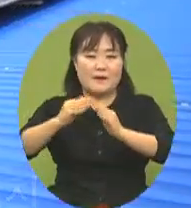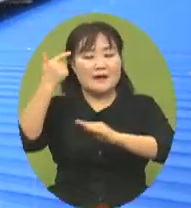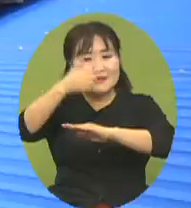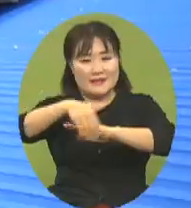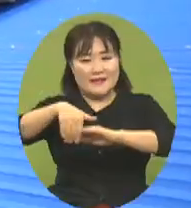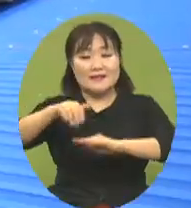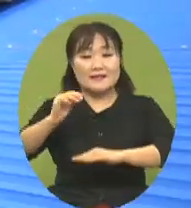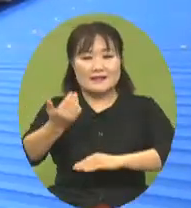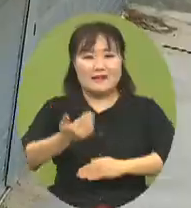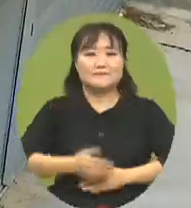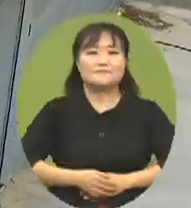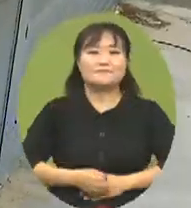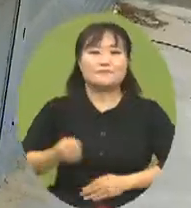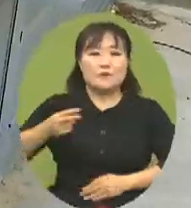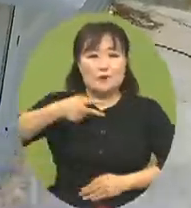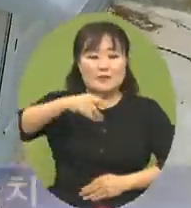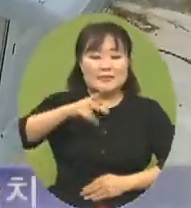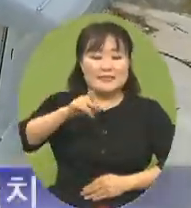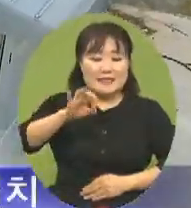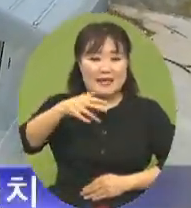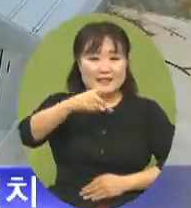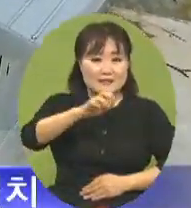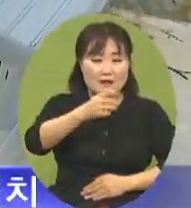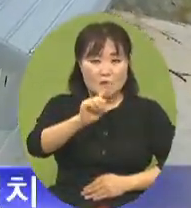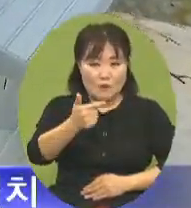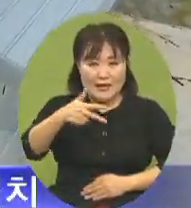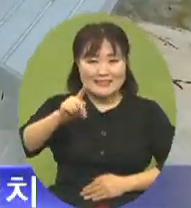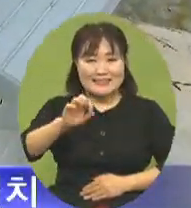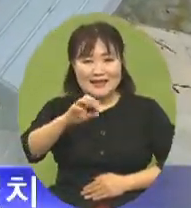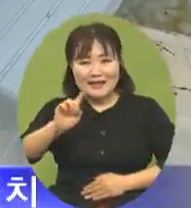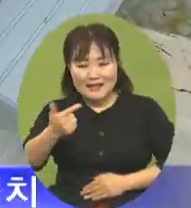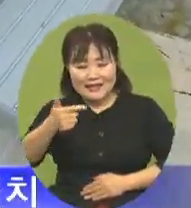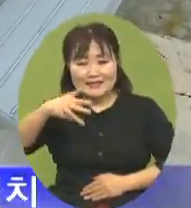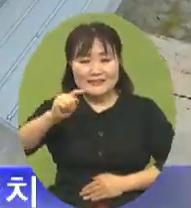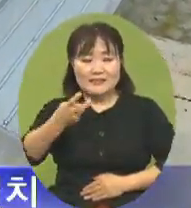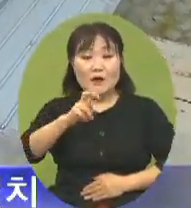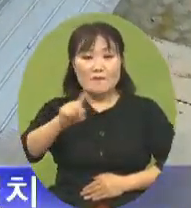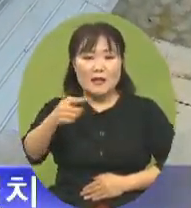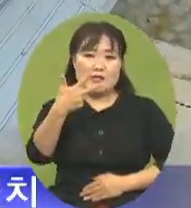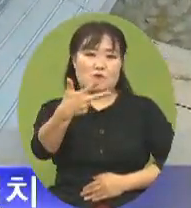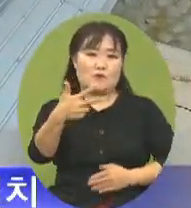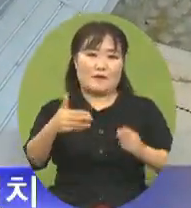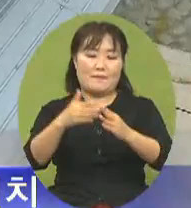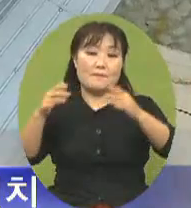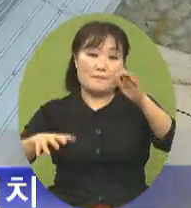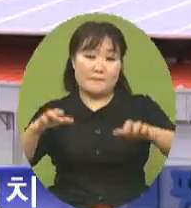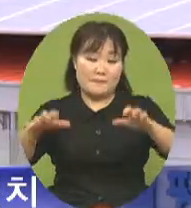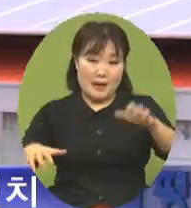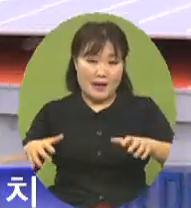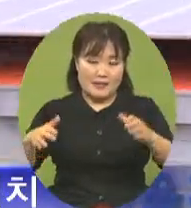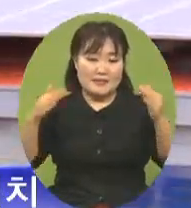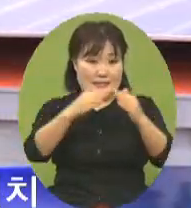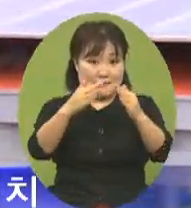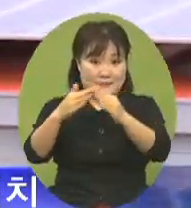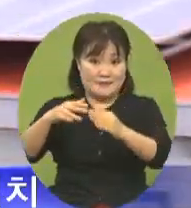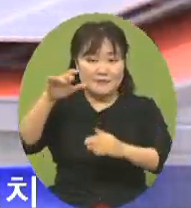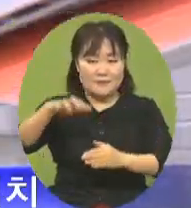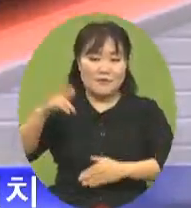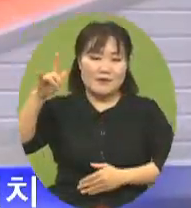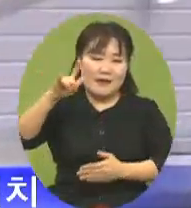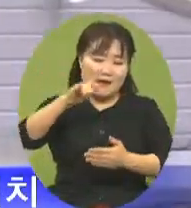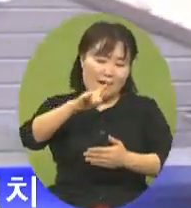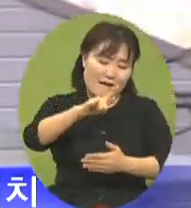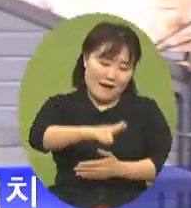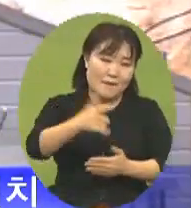설치할 계획입니다. 또 기장군 정관읍, 장안읍, 철마면 지역의 7개 마을에는 주택 등의